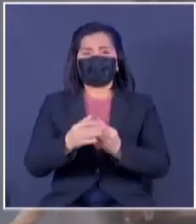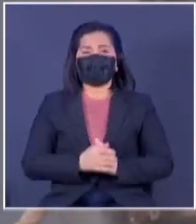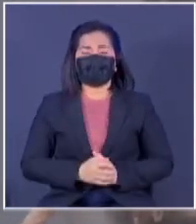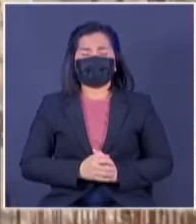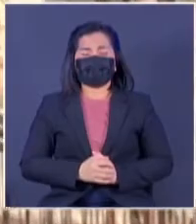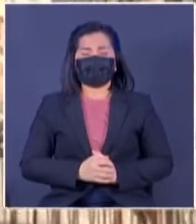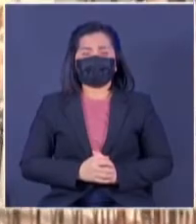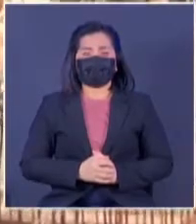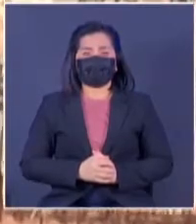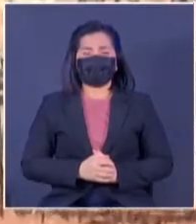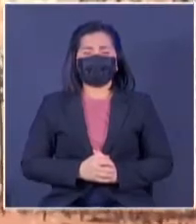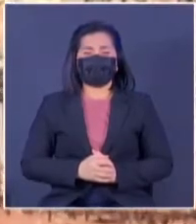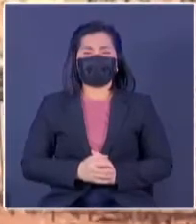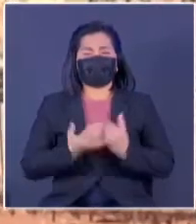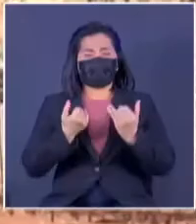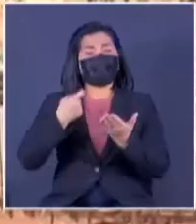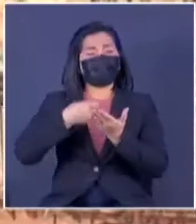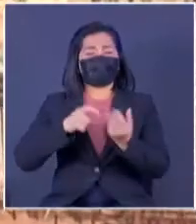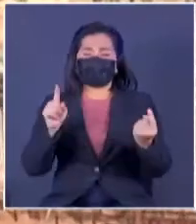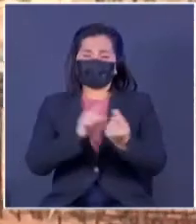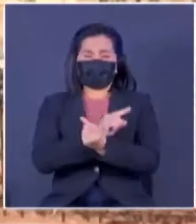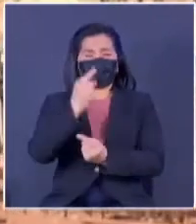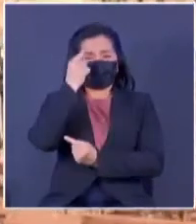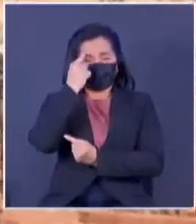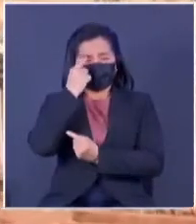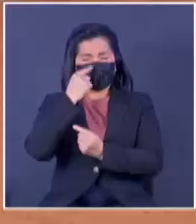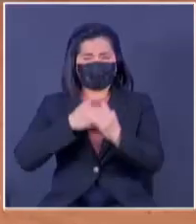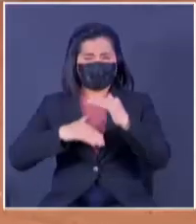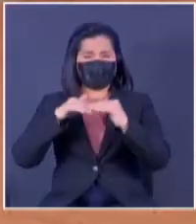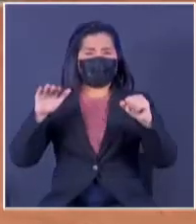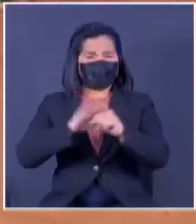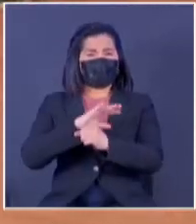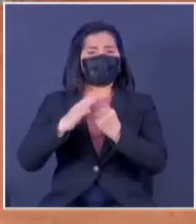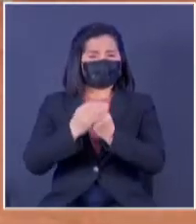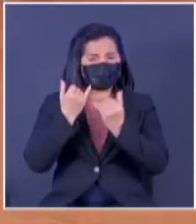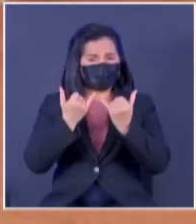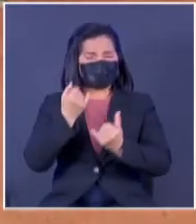านให้เรียบร้อยนะครับซึ่งทางสำนักงานประกันสังคมนั้นคาดว่าจะครบถ้วนภายในสัปดาห์นี้ครับ